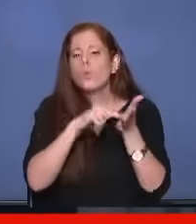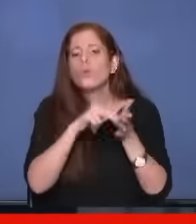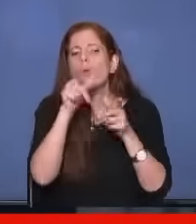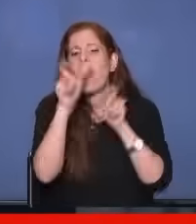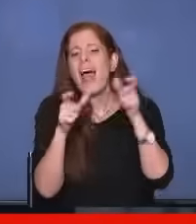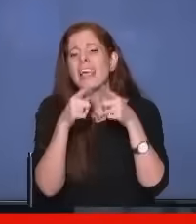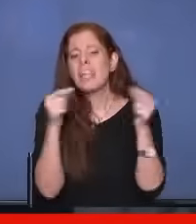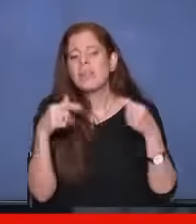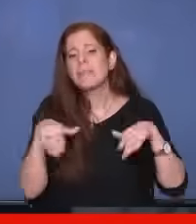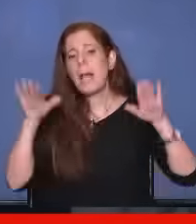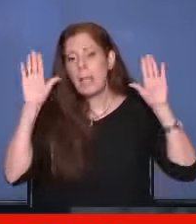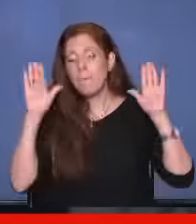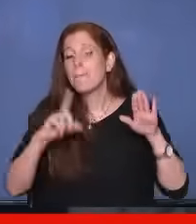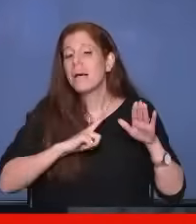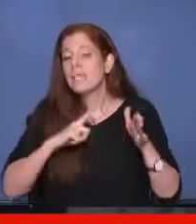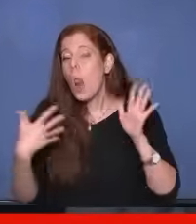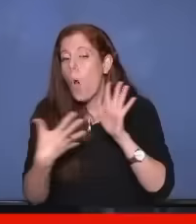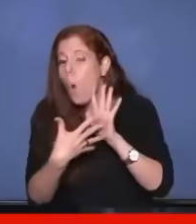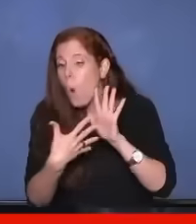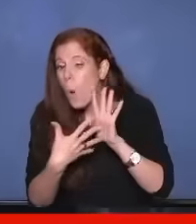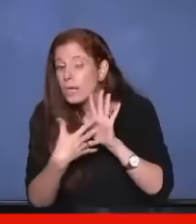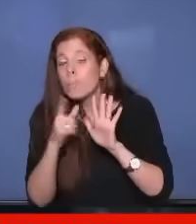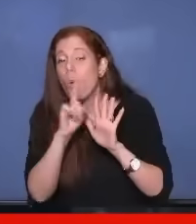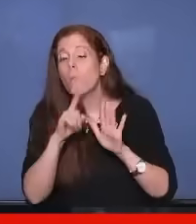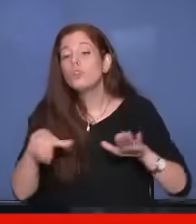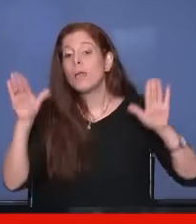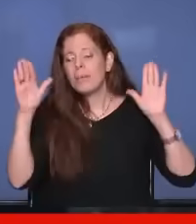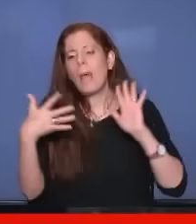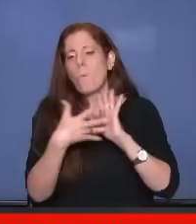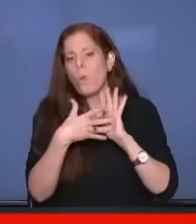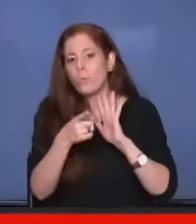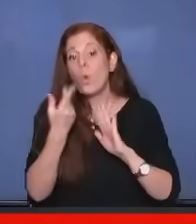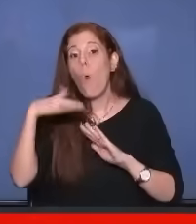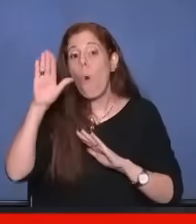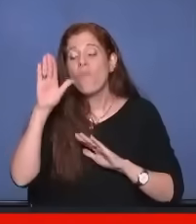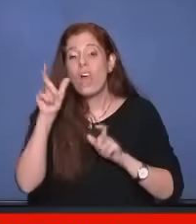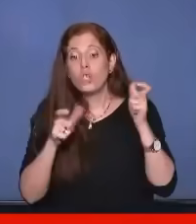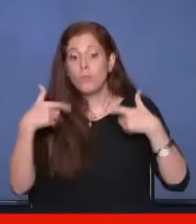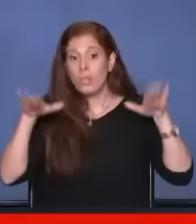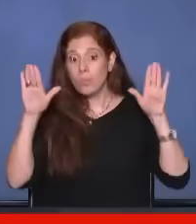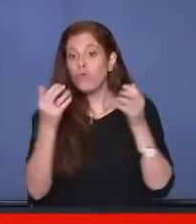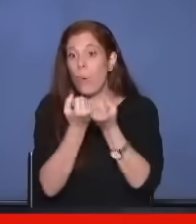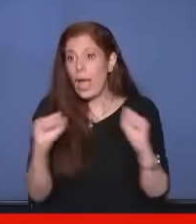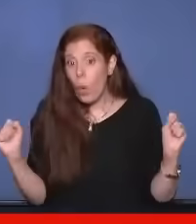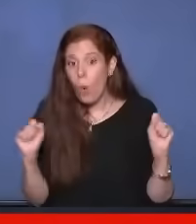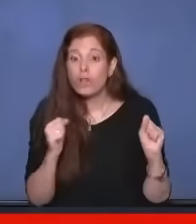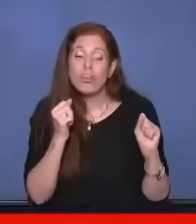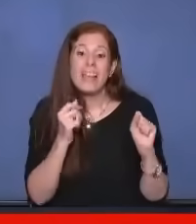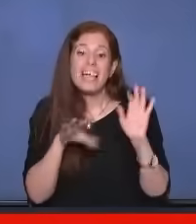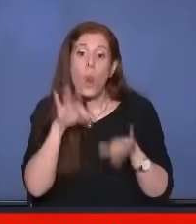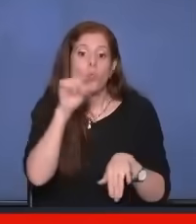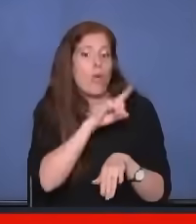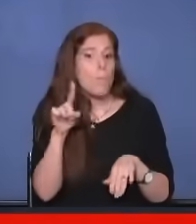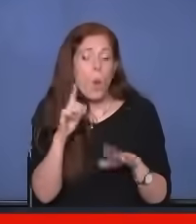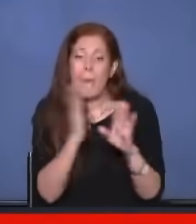בצהל חוקרים בשטח כל מי שמרים ידיים רוב הנכנעים שוחררו לאחר שנמצא שאינם מחבלים או יינים של